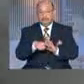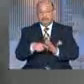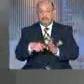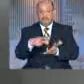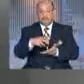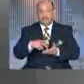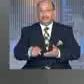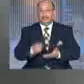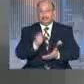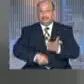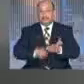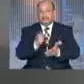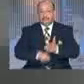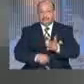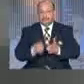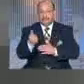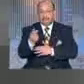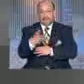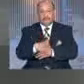هذا اجتماع تحسيسي